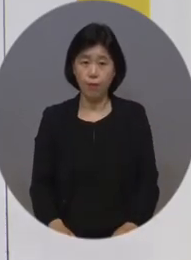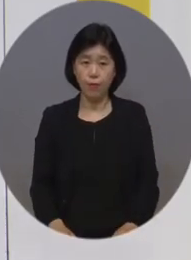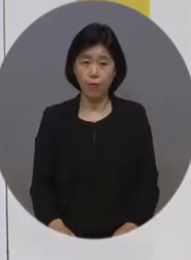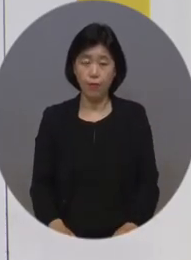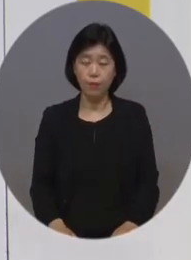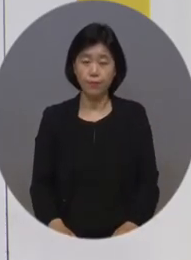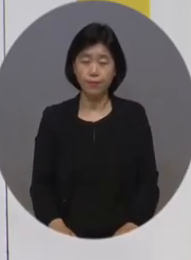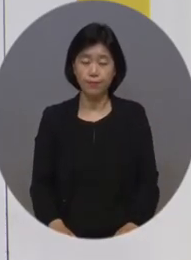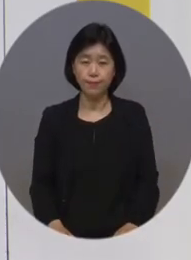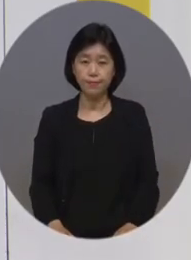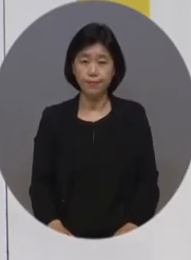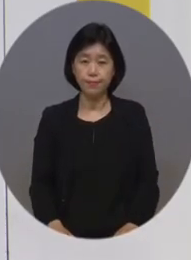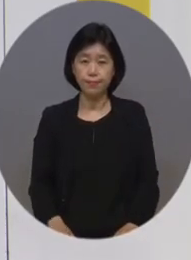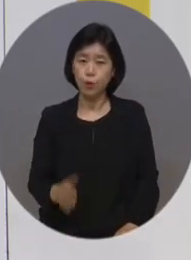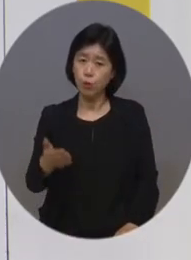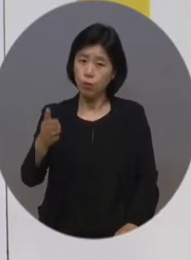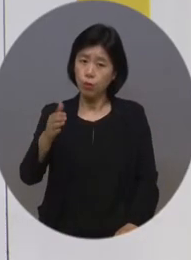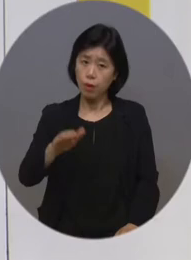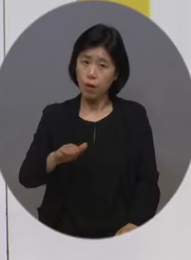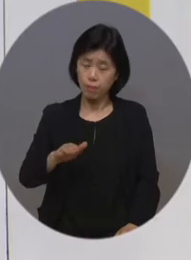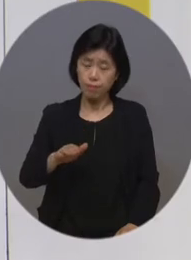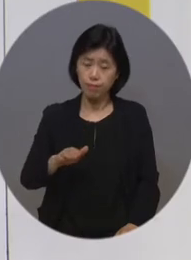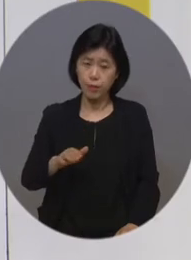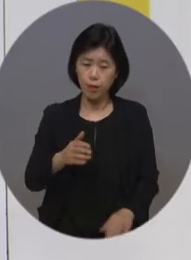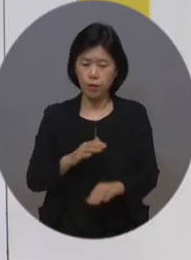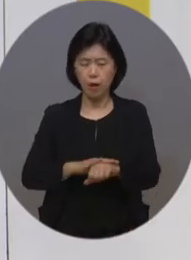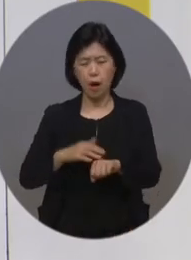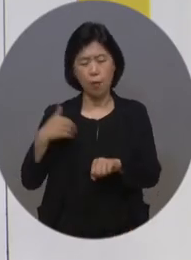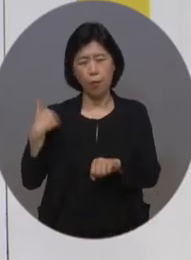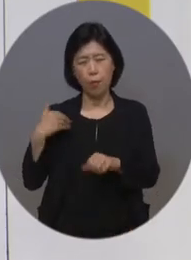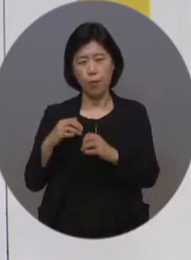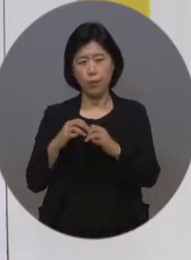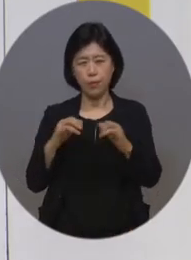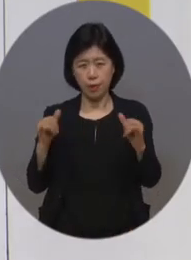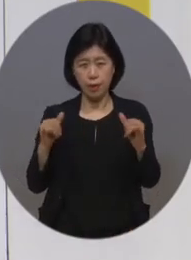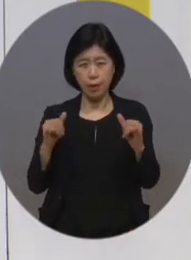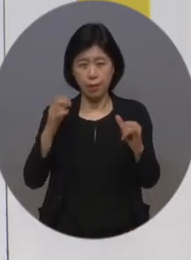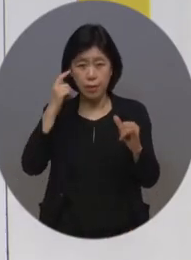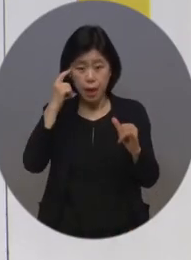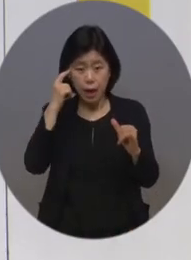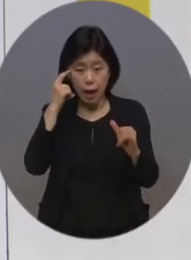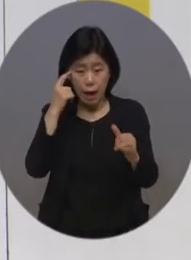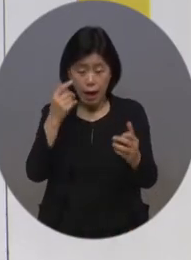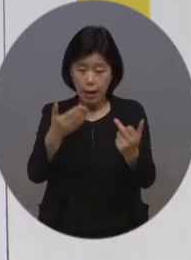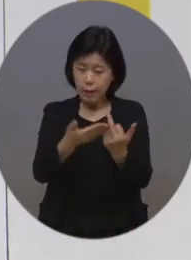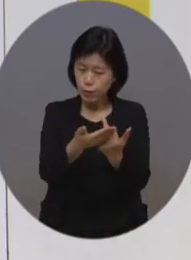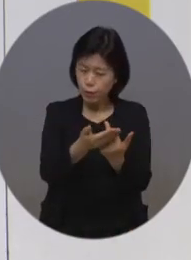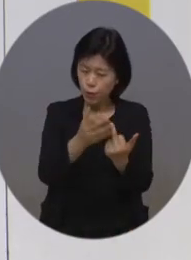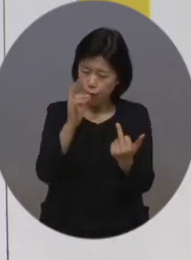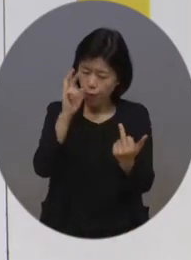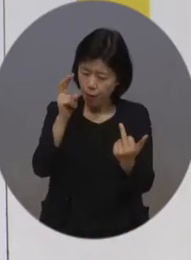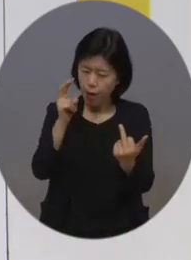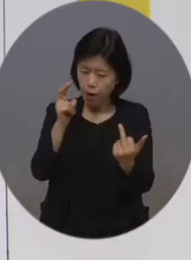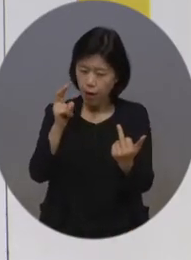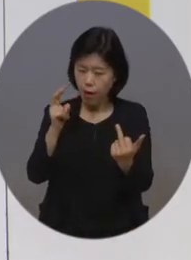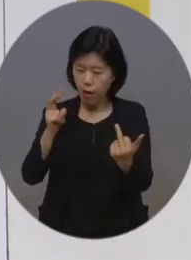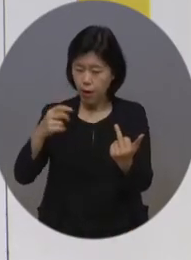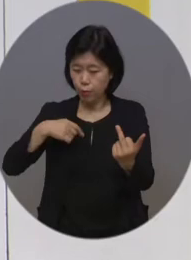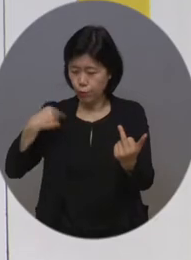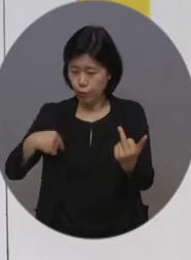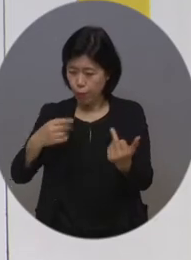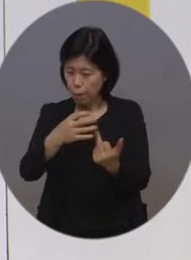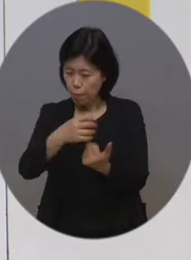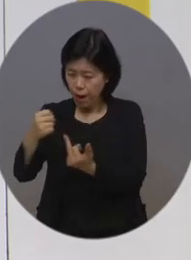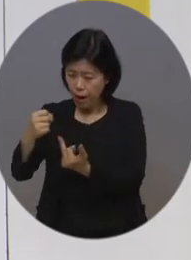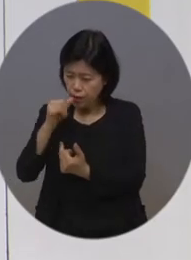도를 지키고 있는데 잘 모르는 사람들이 제주도를 중국의 뺏기 것으로 걱정과 시름을 하겠는데 4 저녁은 팩트 가지고